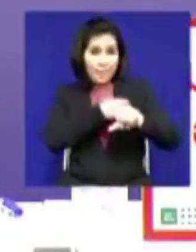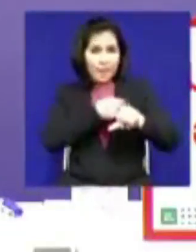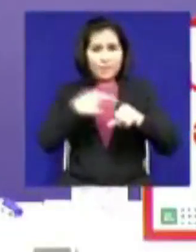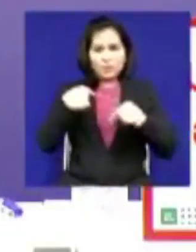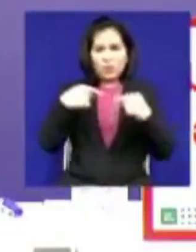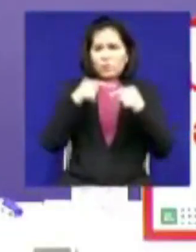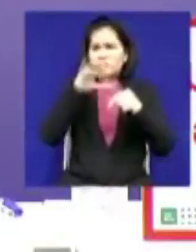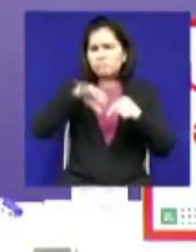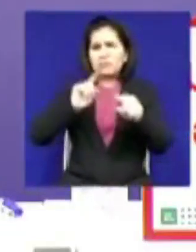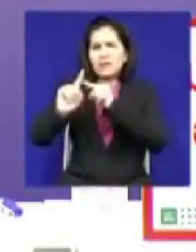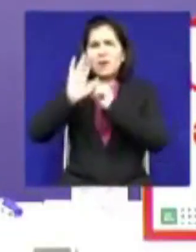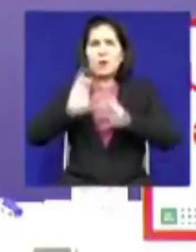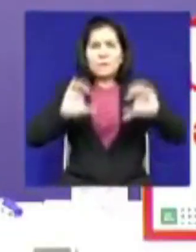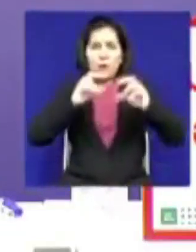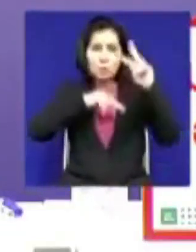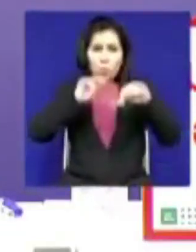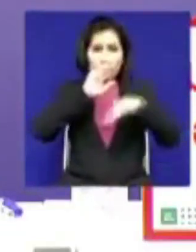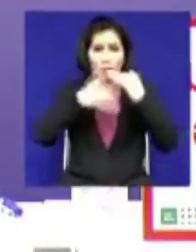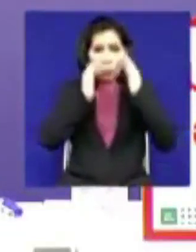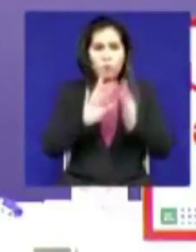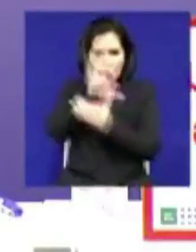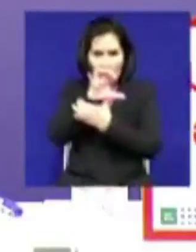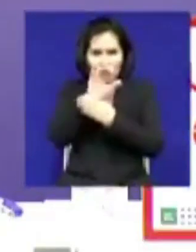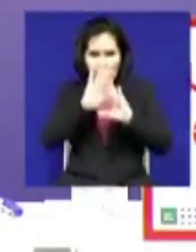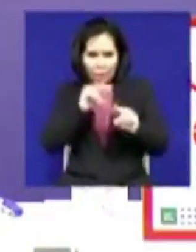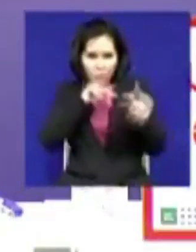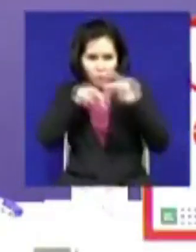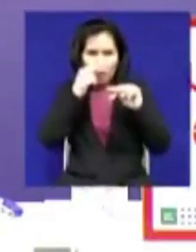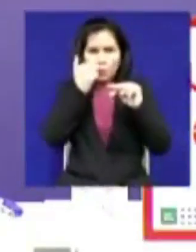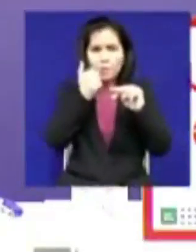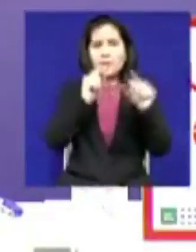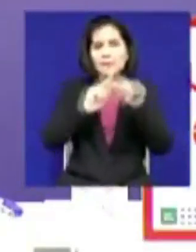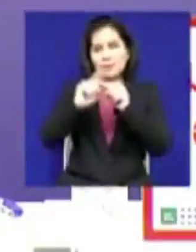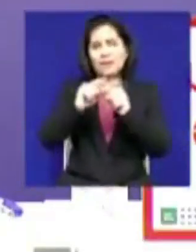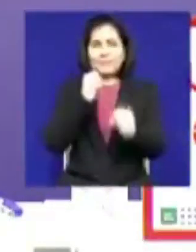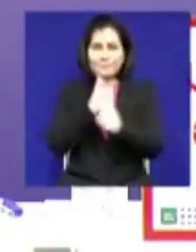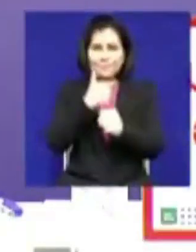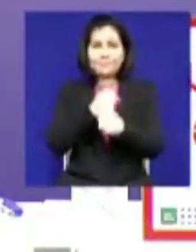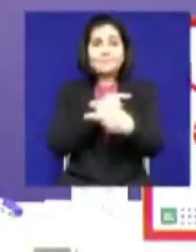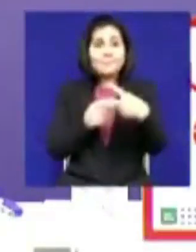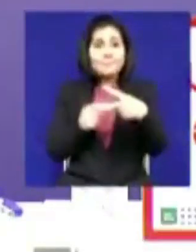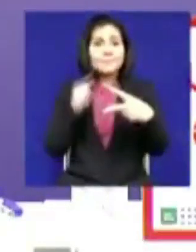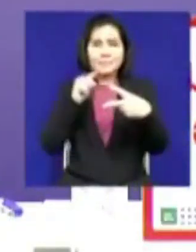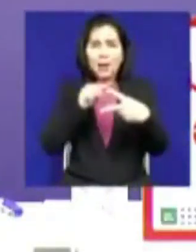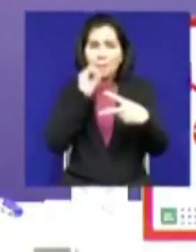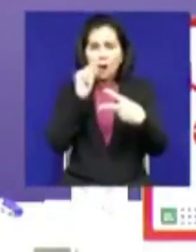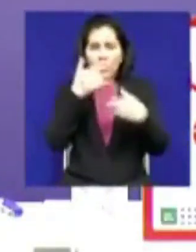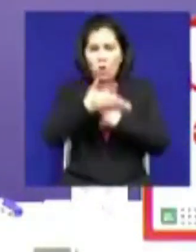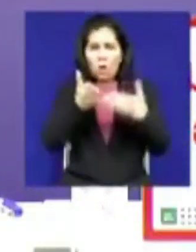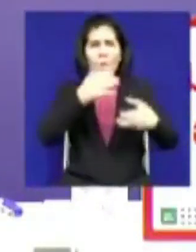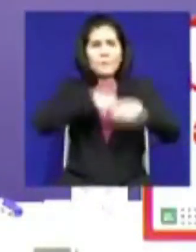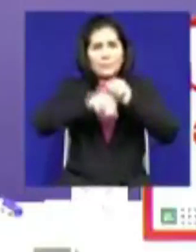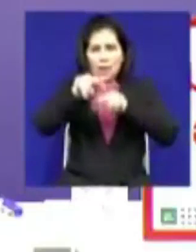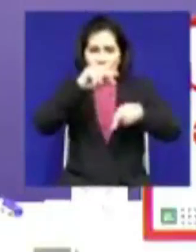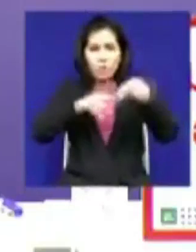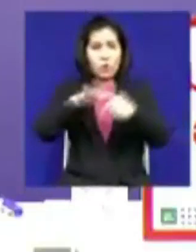ภาครัฐเอกชนและประชาชน คือมันก็อดที่จะตั้งคำถามไม่ได้แหละเพราะว่าหลายคน